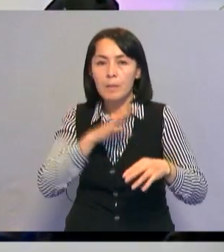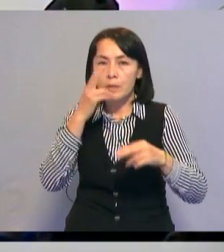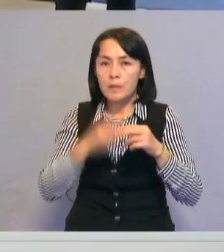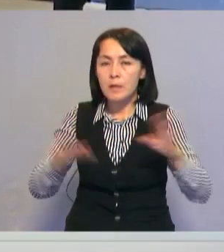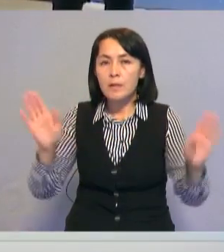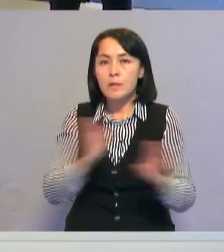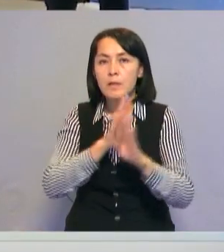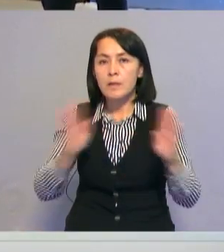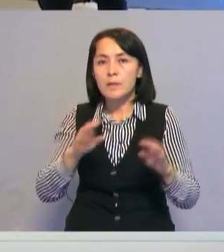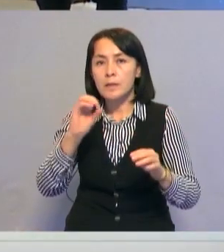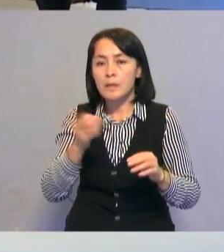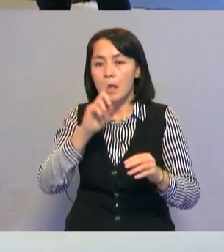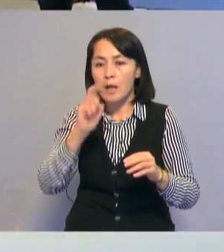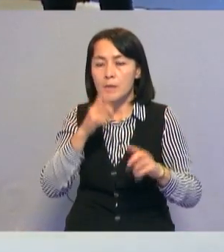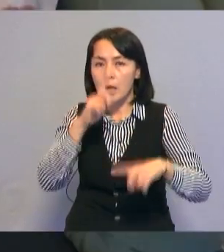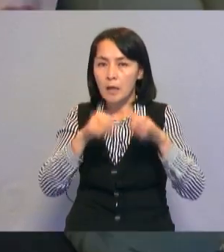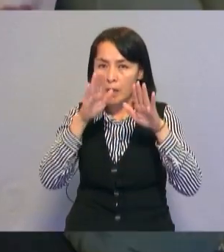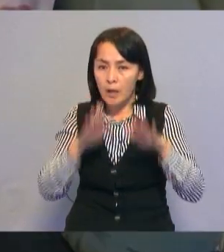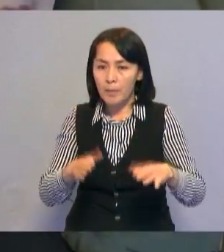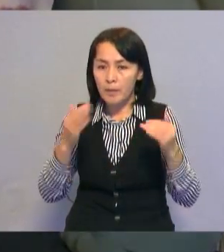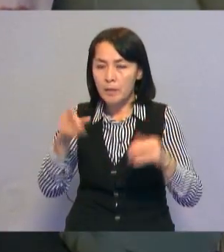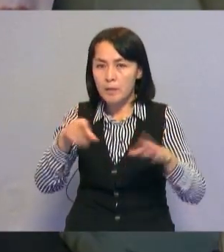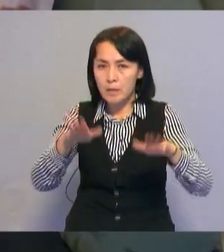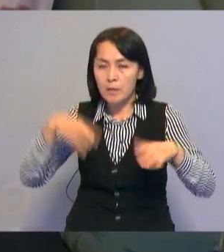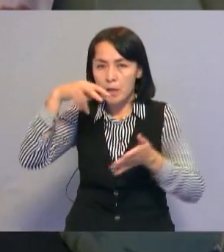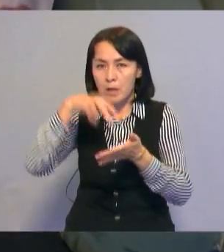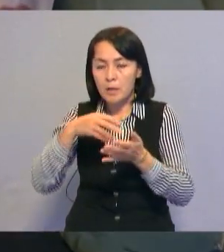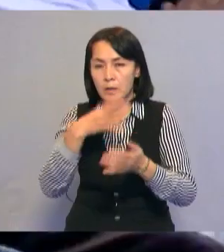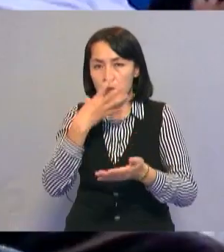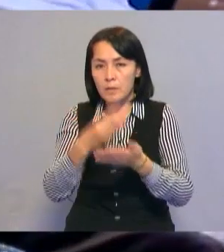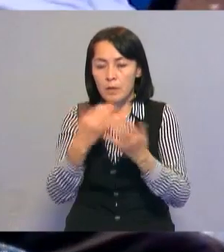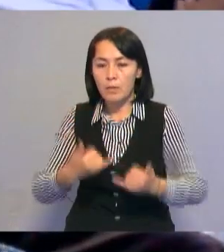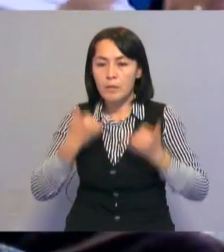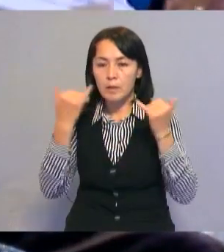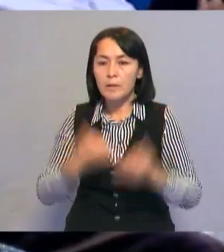завершился песней Искендера Хасангельдиева «Атамекен», и зрители, встав, выразили свое уважение.